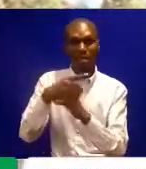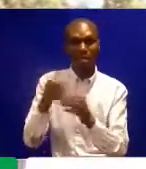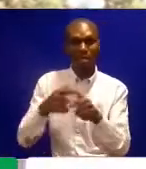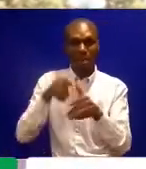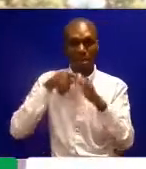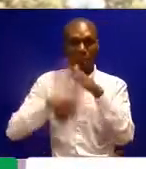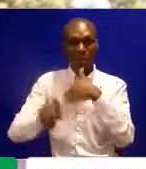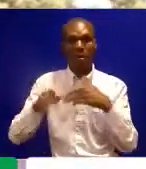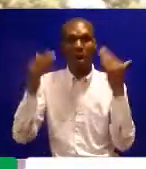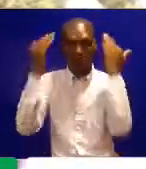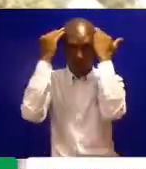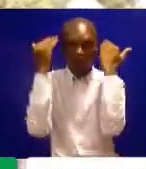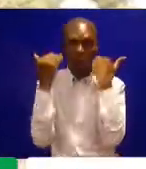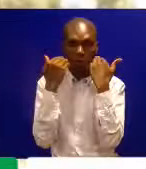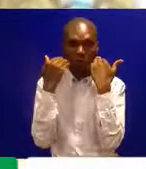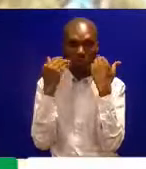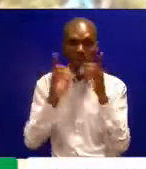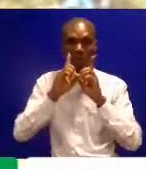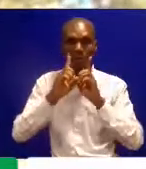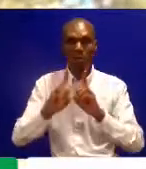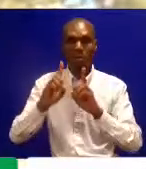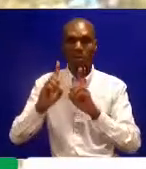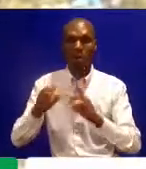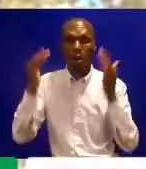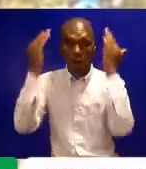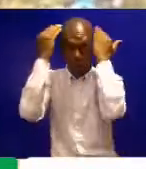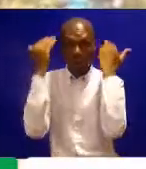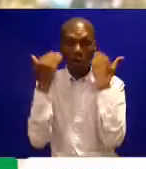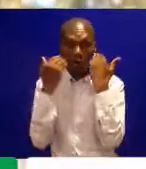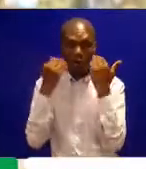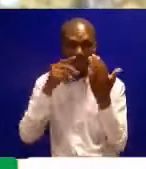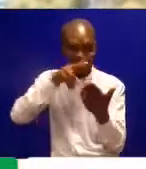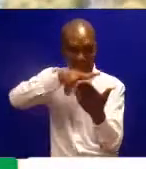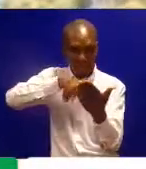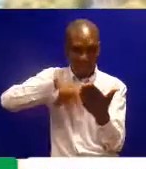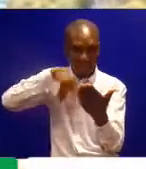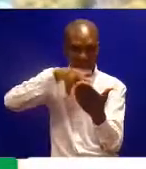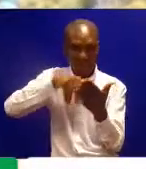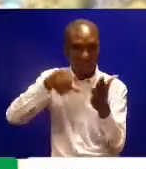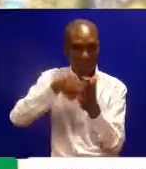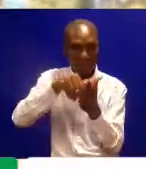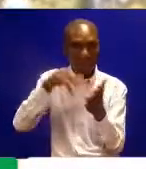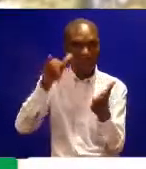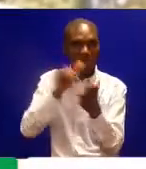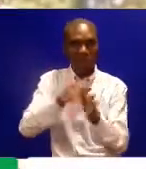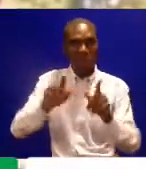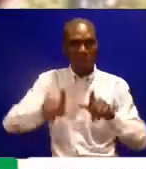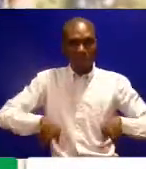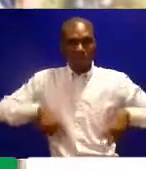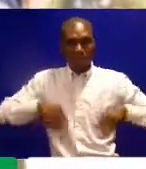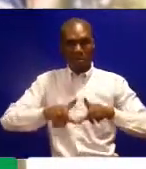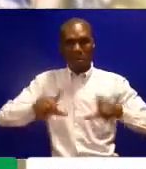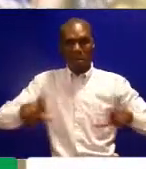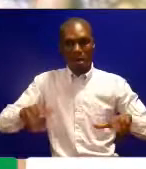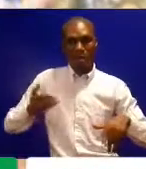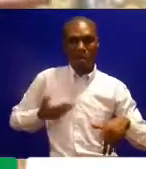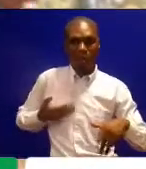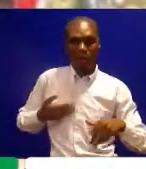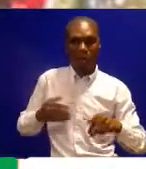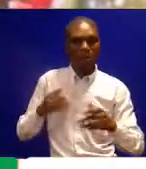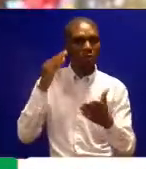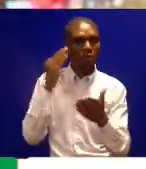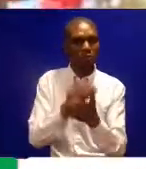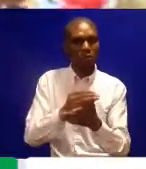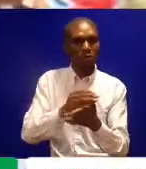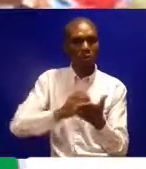kote tukagenda bake kote tukasomera mastaka mwomoga kuyo gase mwomenyete mwomenyete ugure mwomoga bandu kurua abona maene na bona